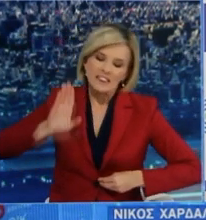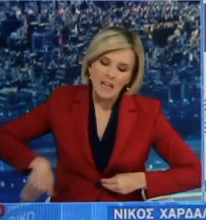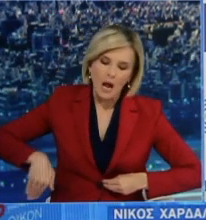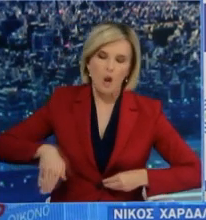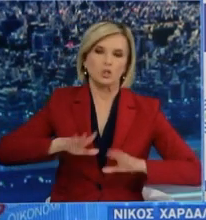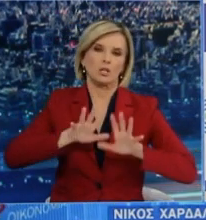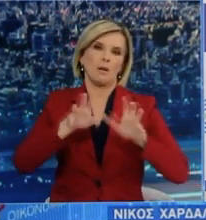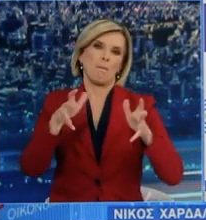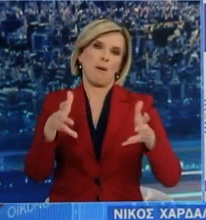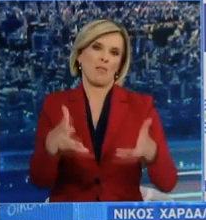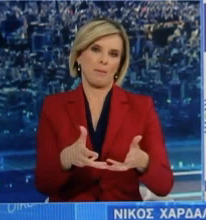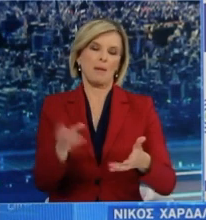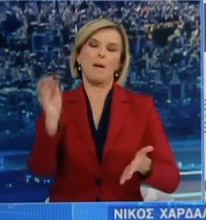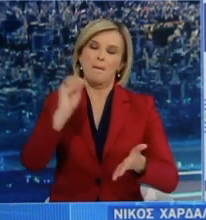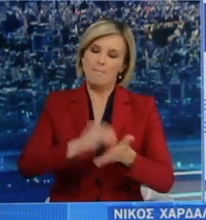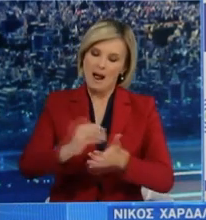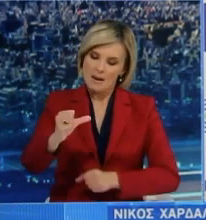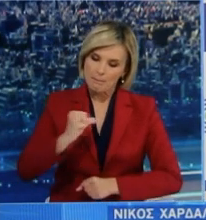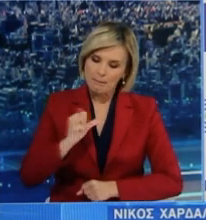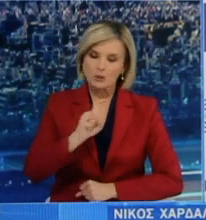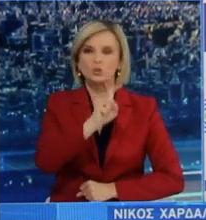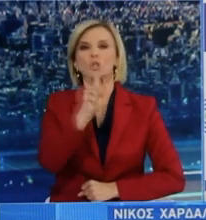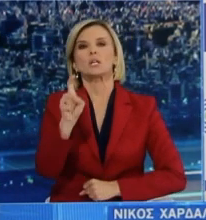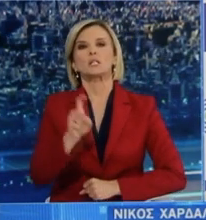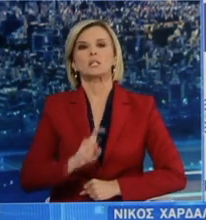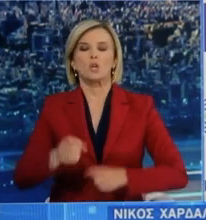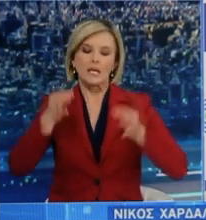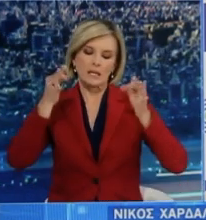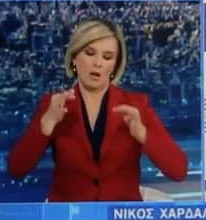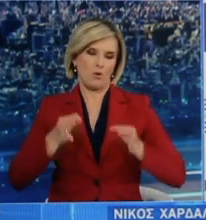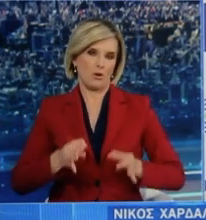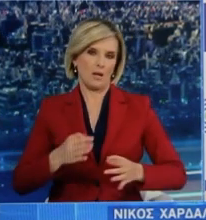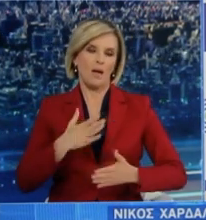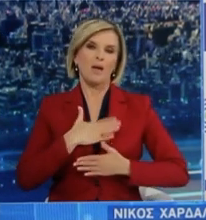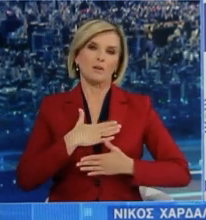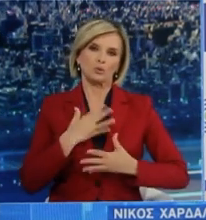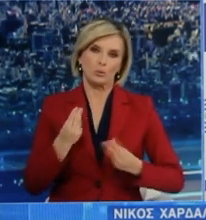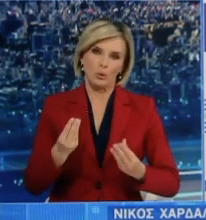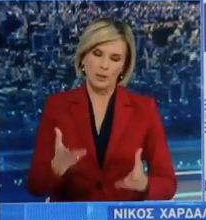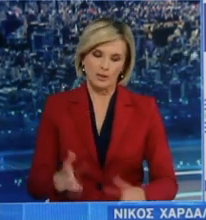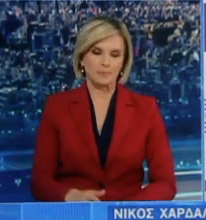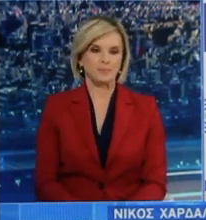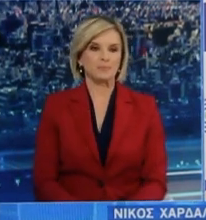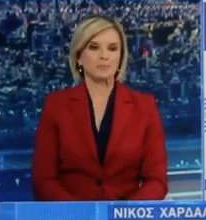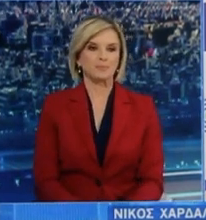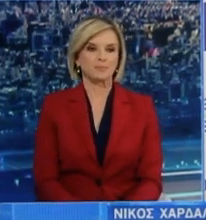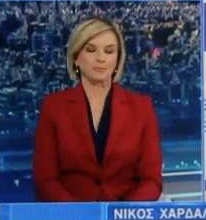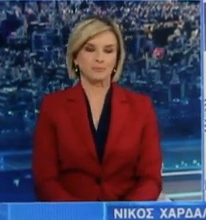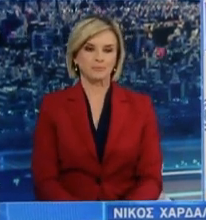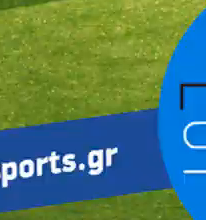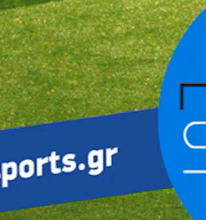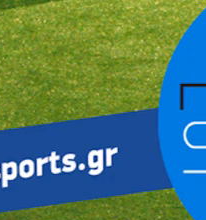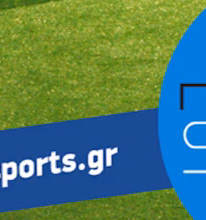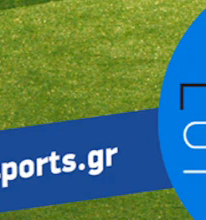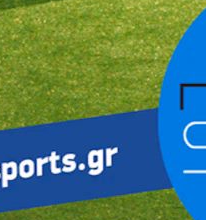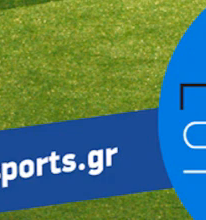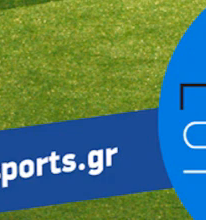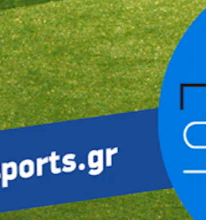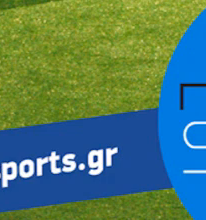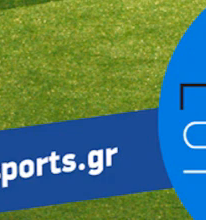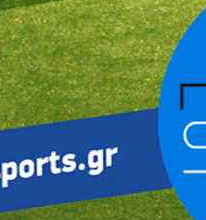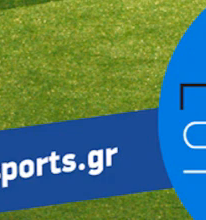Στην επιστροφή στην κανονικότητα, στη ζωή μας όπως την ξέραμε. Σας ευχαριστώ. Ευχαριστούμε κύριε Υπουργέ, να περάσουμε σε...